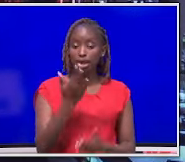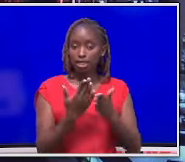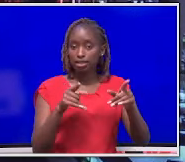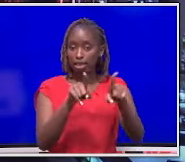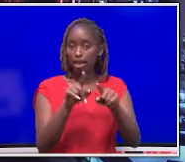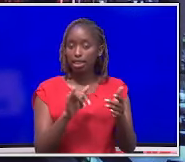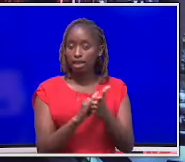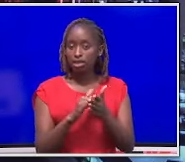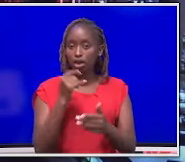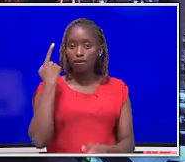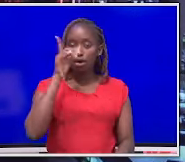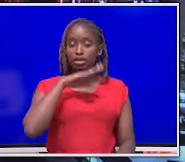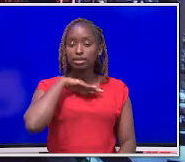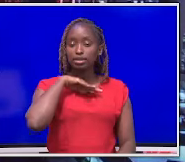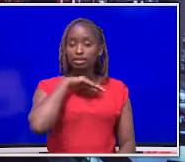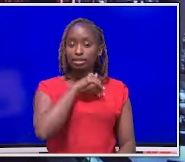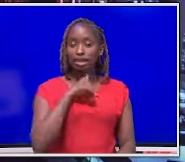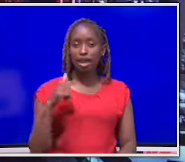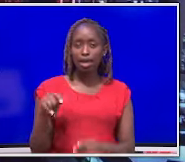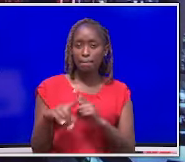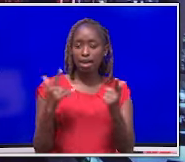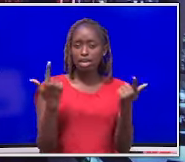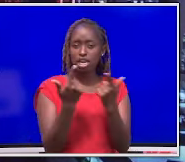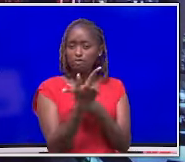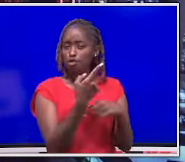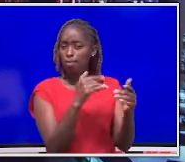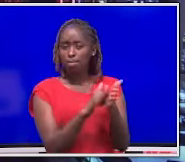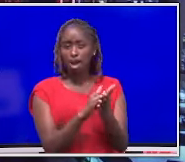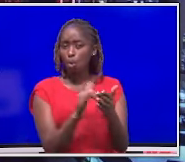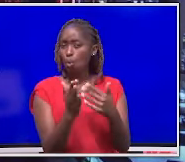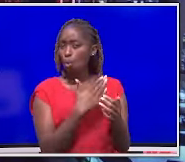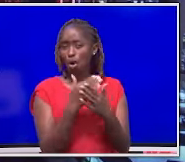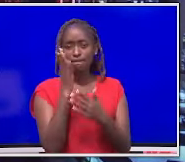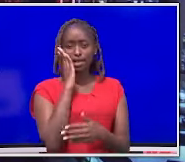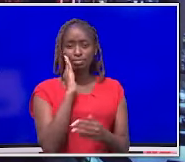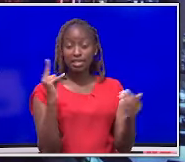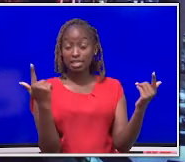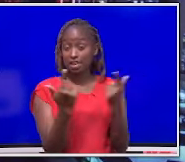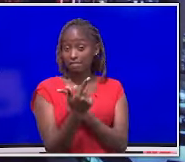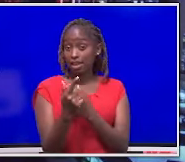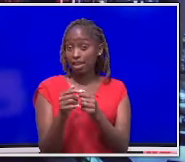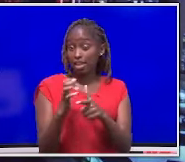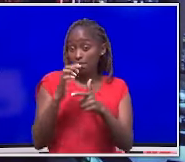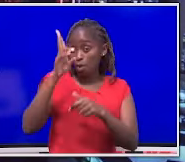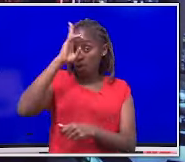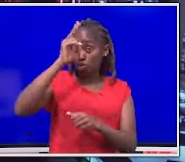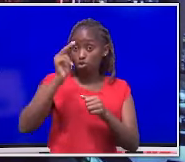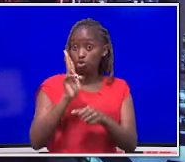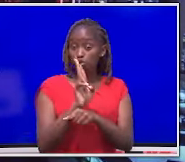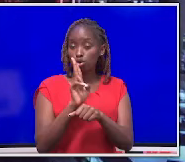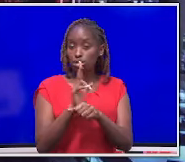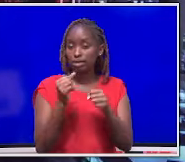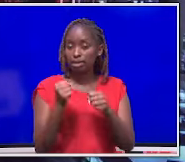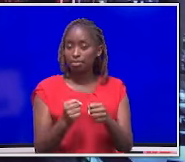ya mauaji, lakini tofauti na hilo yanayoshuhudiwa ni tofauti pia polisi kutumia nguvu, nikizungumza viongozi ambao